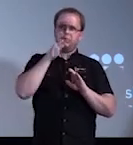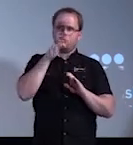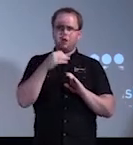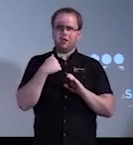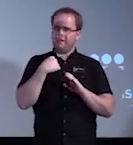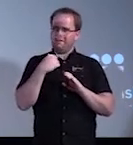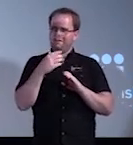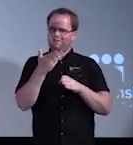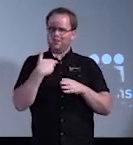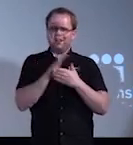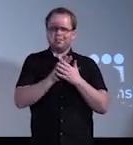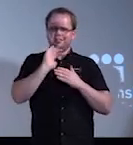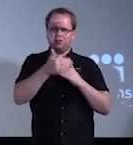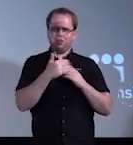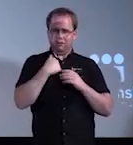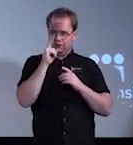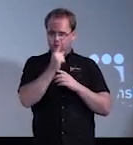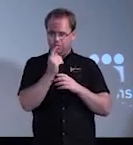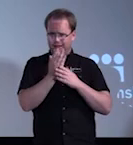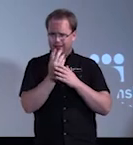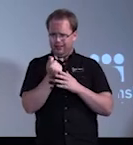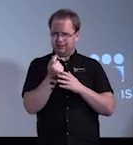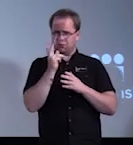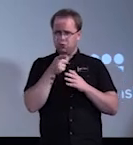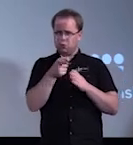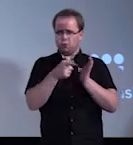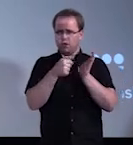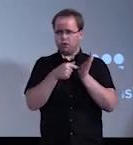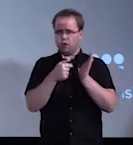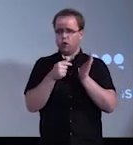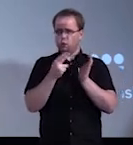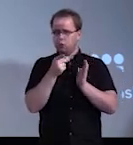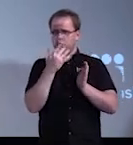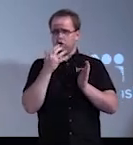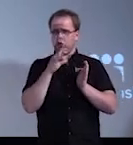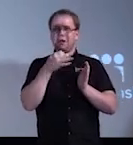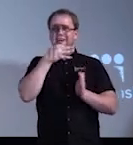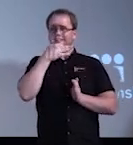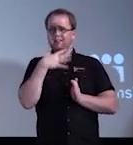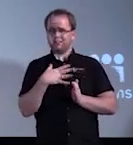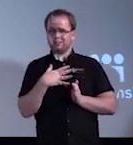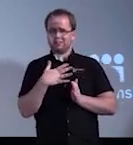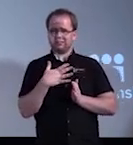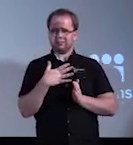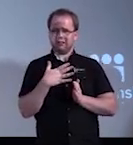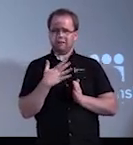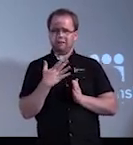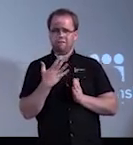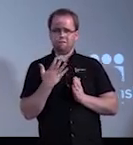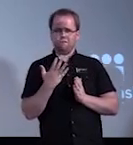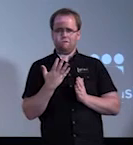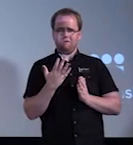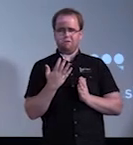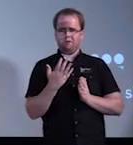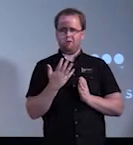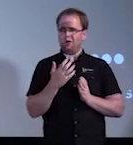inte riktigt svaret på den. Alltså jag fattar det lite som att du menade att, för nu pratar du mer om risken, alltså Alice Bah Kuhnke, att man skulle